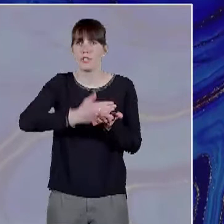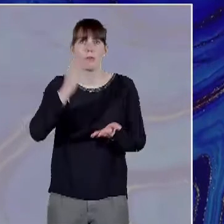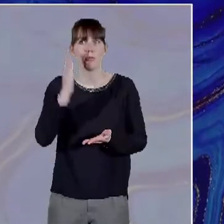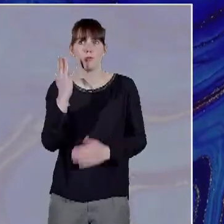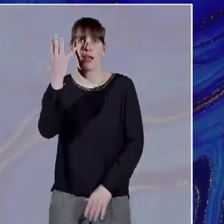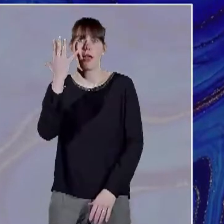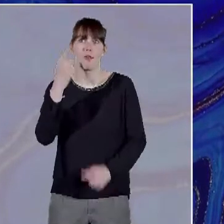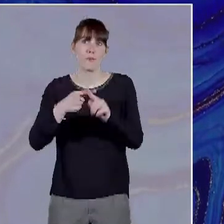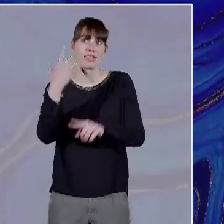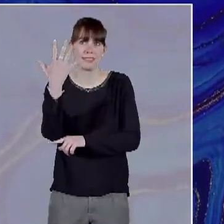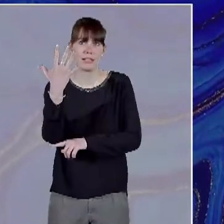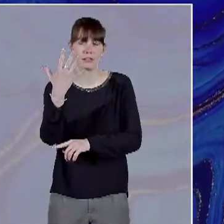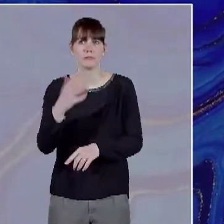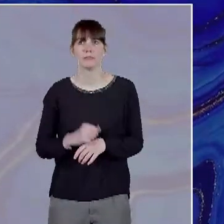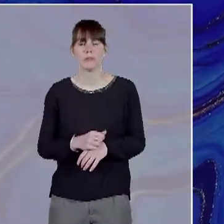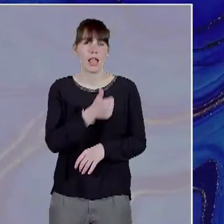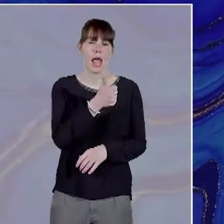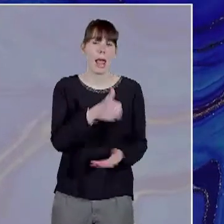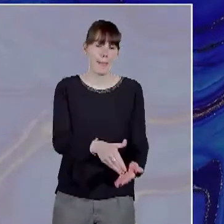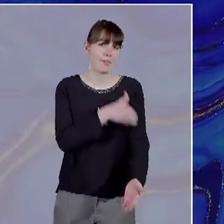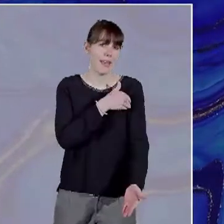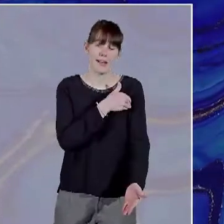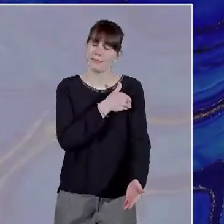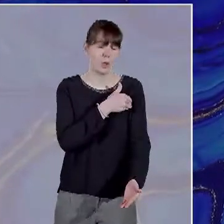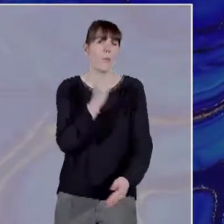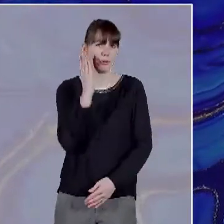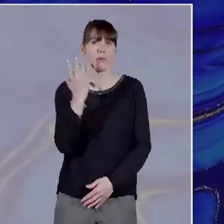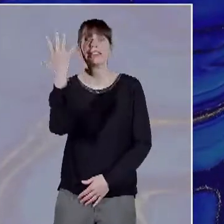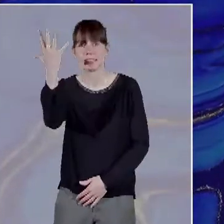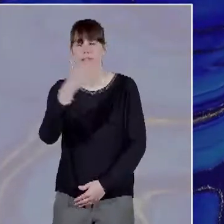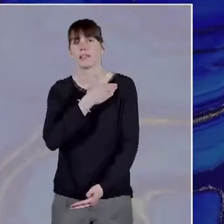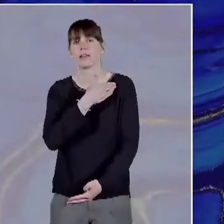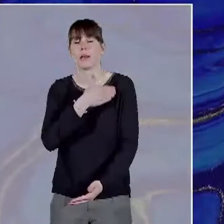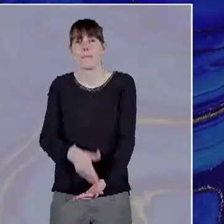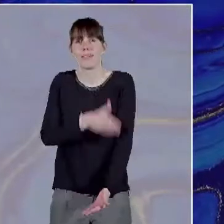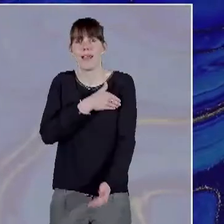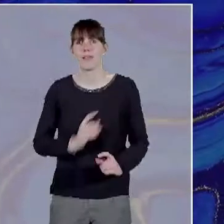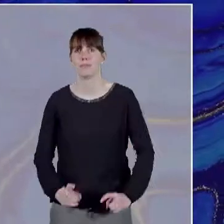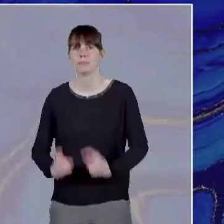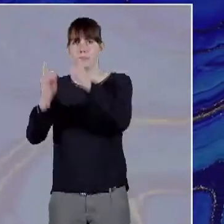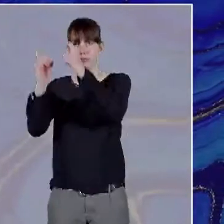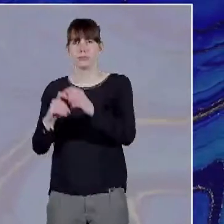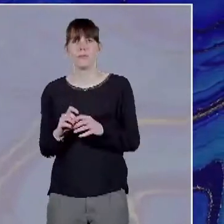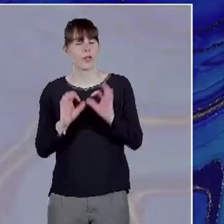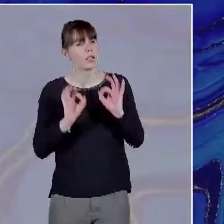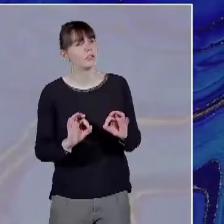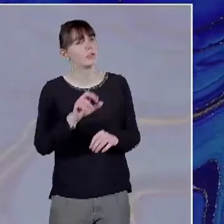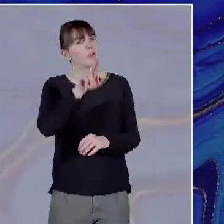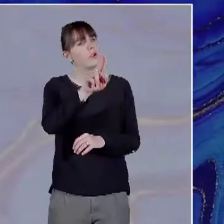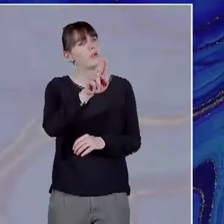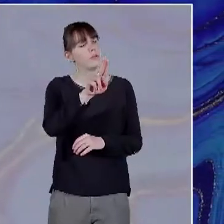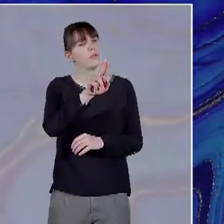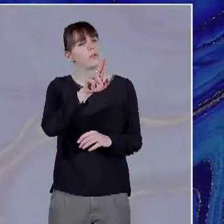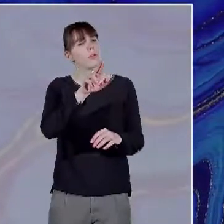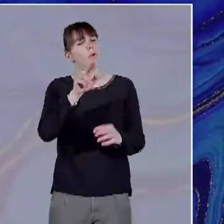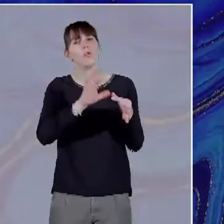les collectivités, ce qu'il faudrait chaque année. Est-ce que parfois, comme le dit clairement l'Union sociale pour l'habitat, l'USH, est-ce qu'il ne faudrait